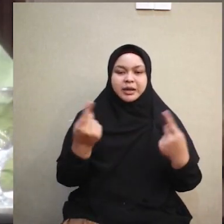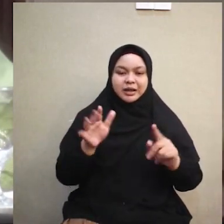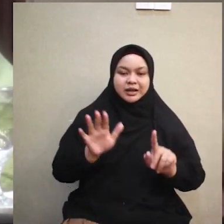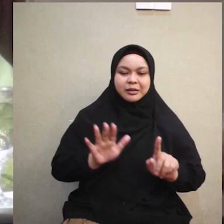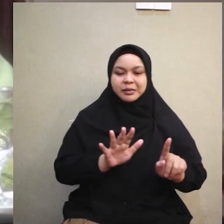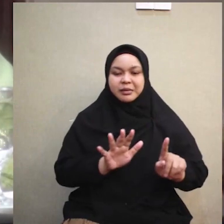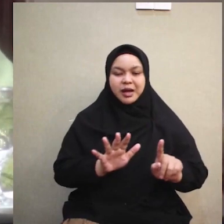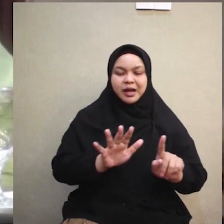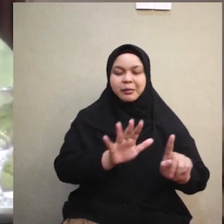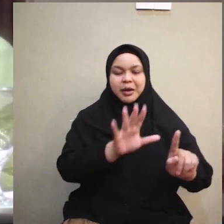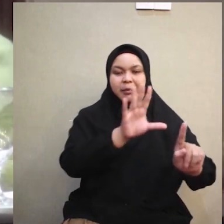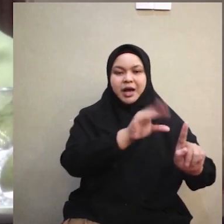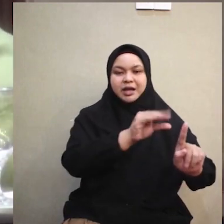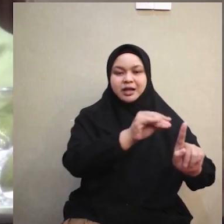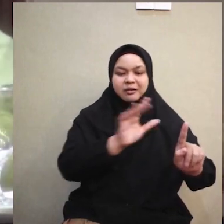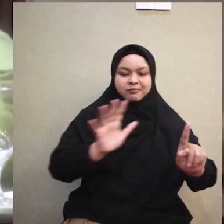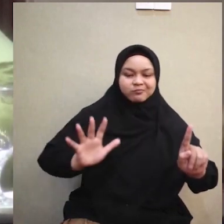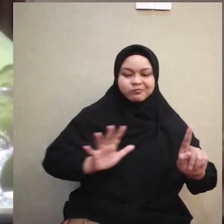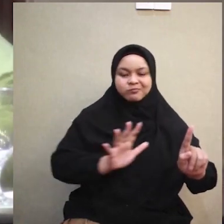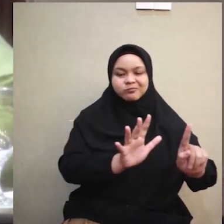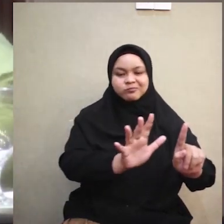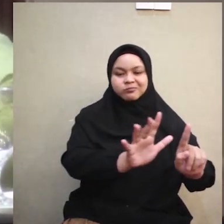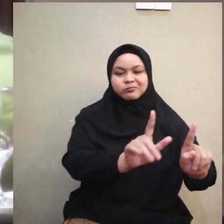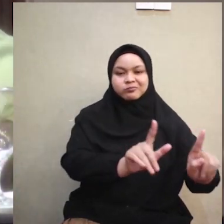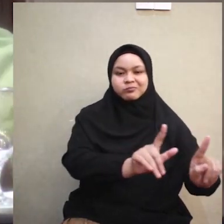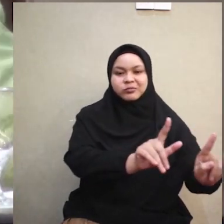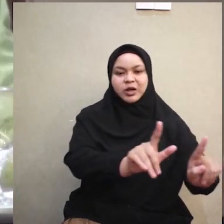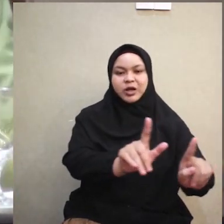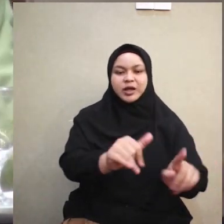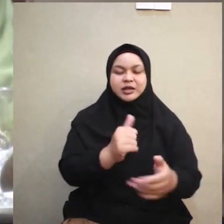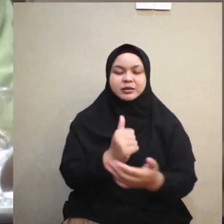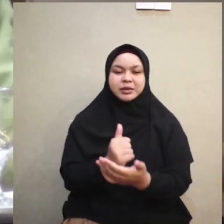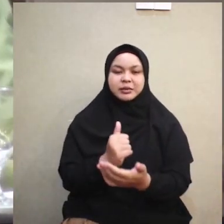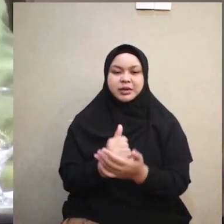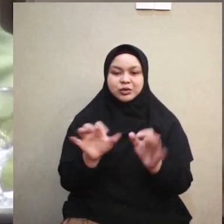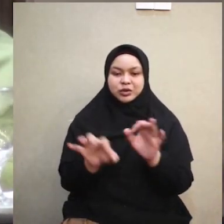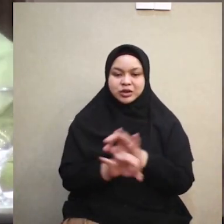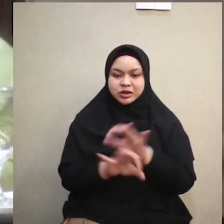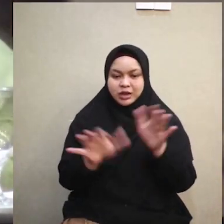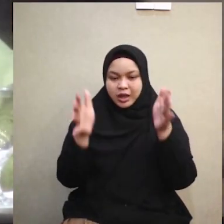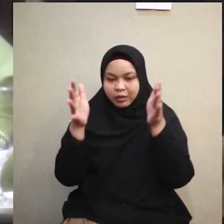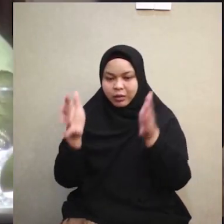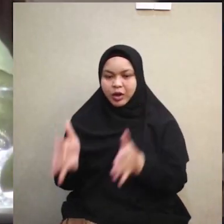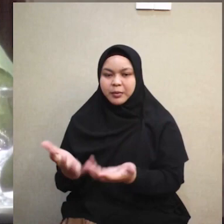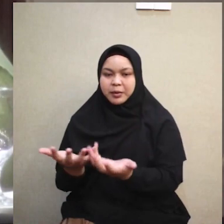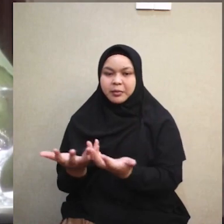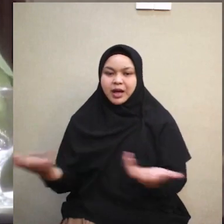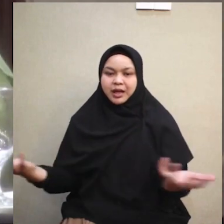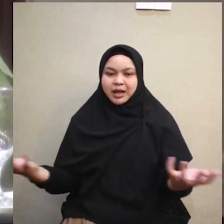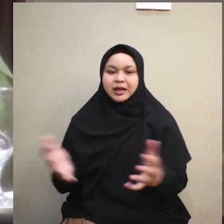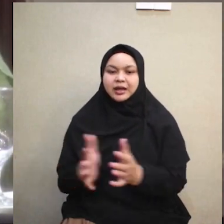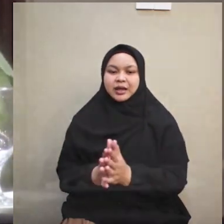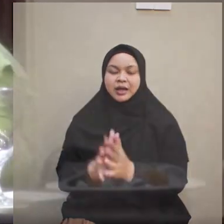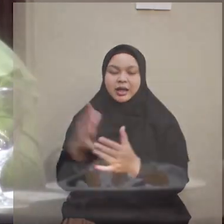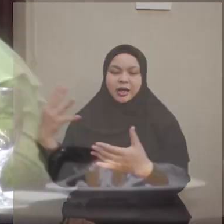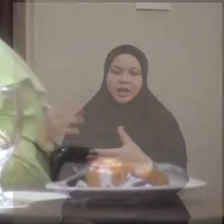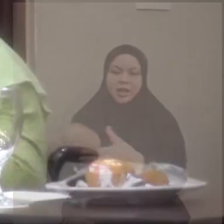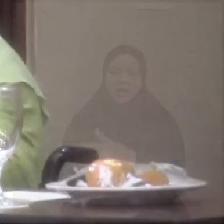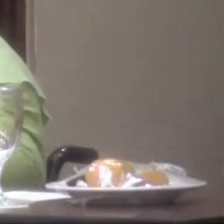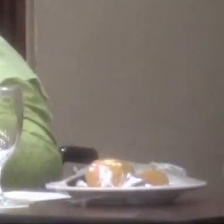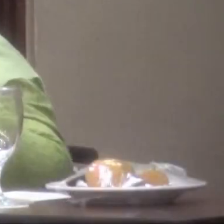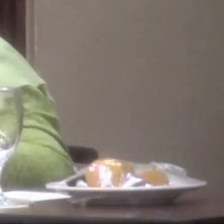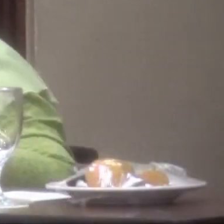sedangkan ranahnya sebenarnya sudah jelas pembagiannya baik di dalam PP itu maupun di dalam